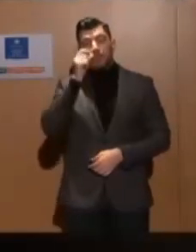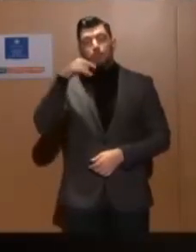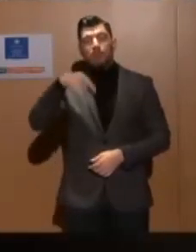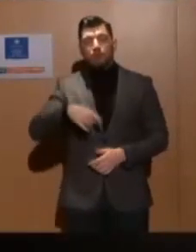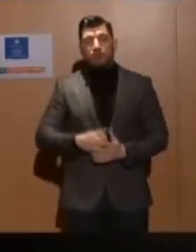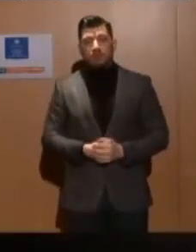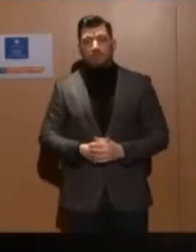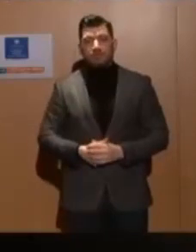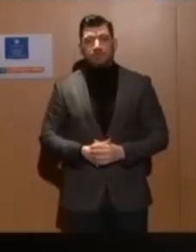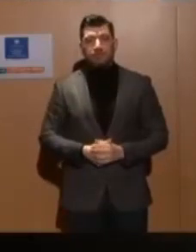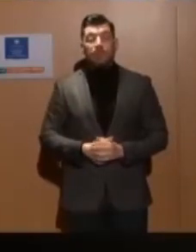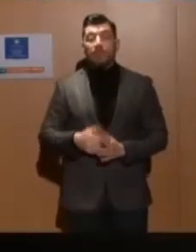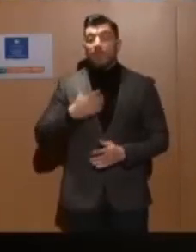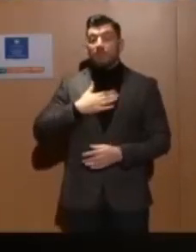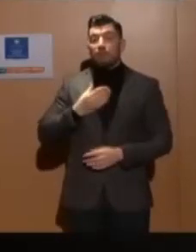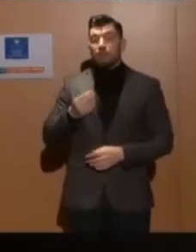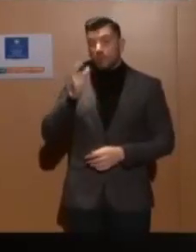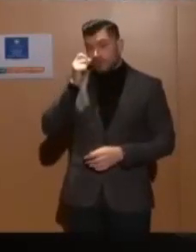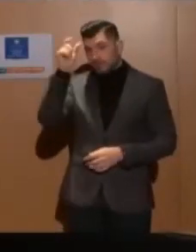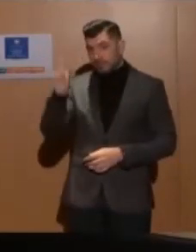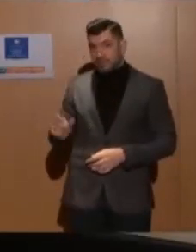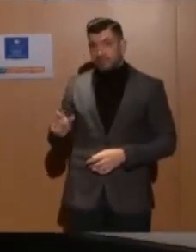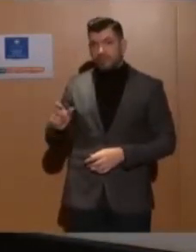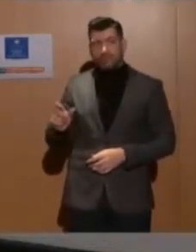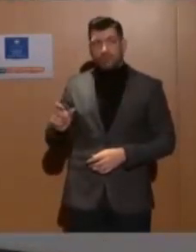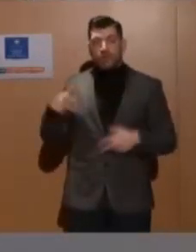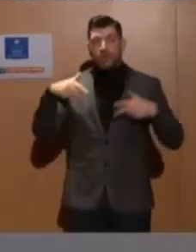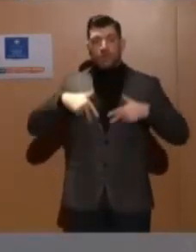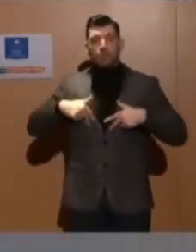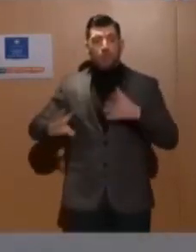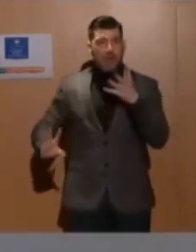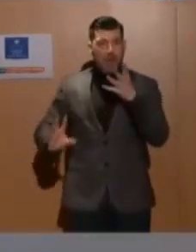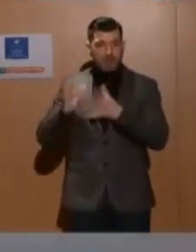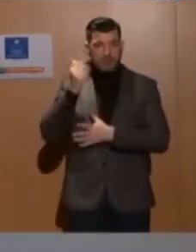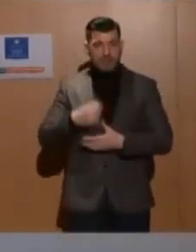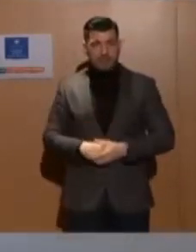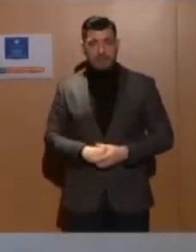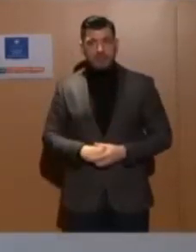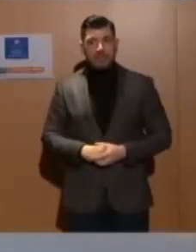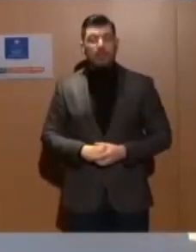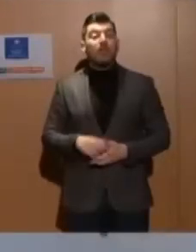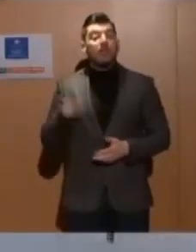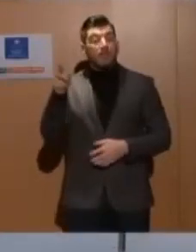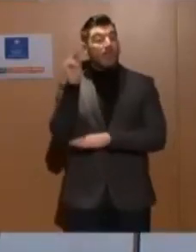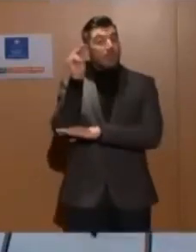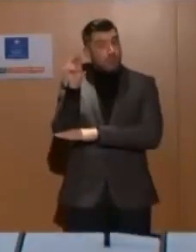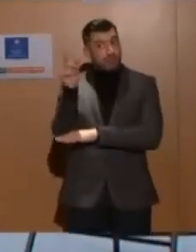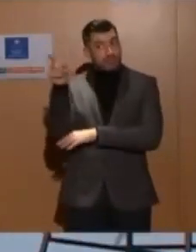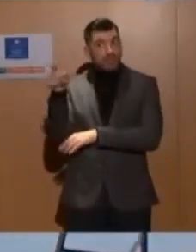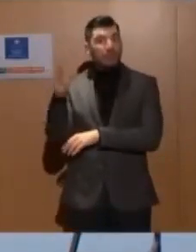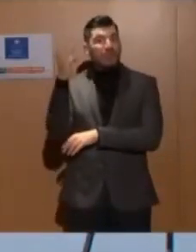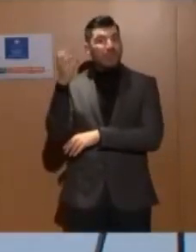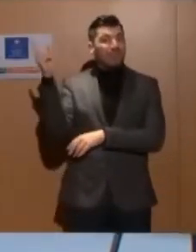Ευχαριστούμε τον Άδωνη. Και η υπόσχεση είναι το 30% της αύξησης έτσι κι αλλιώς που υπάρχει του